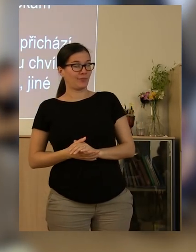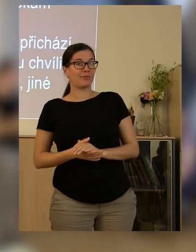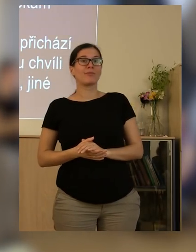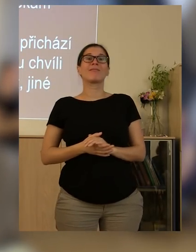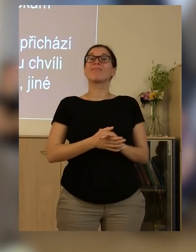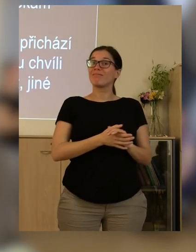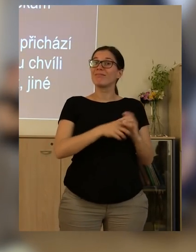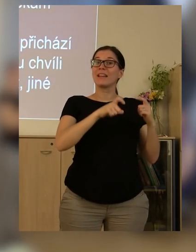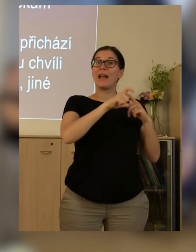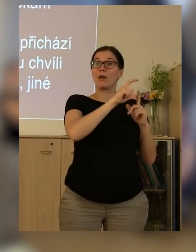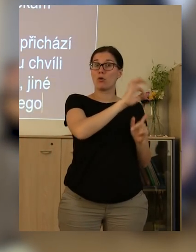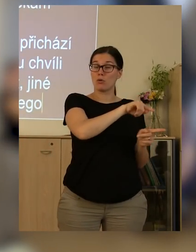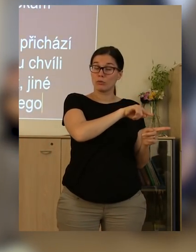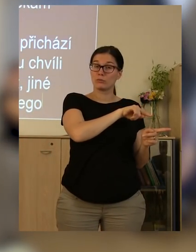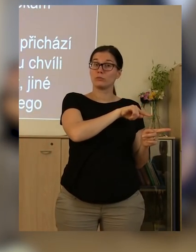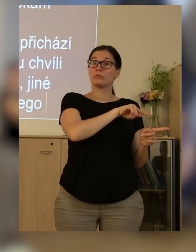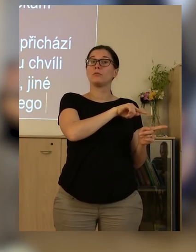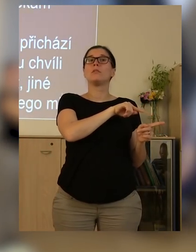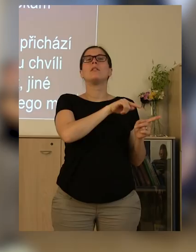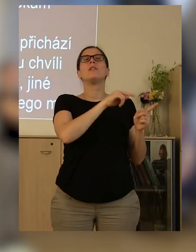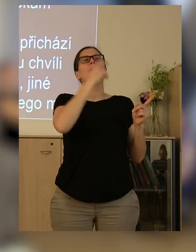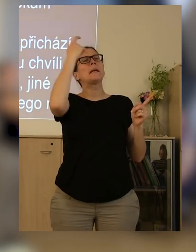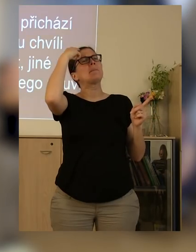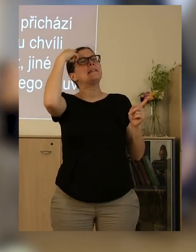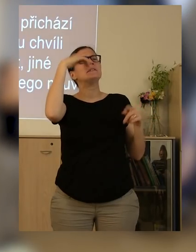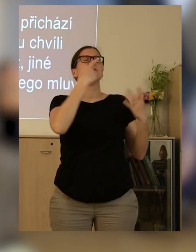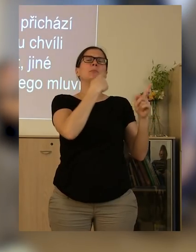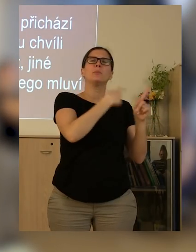naše ego mluví a myslí